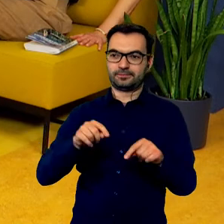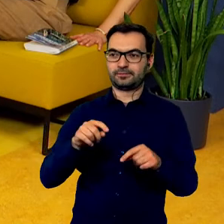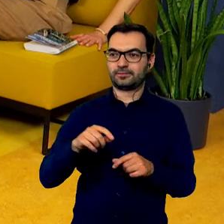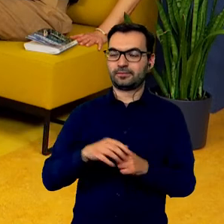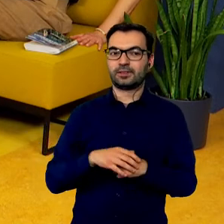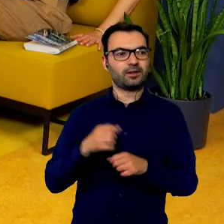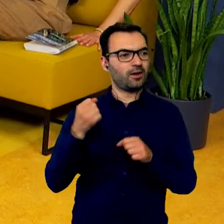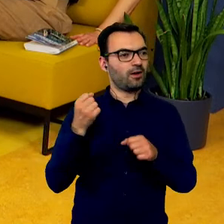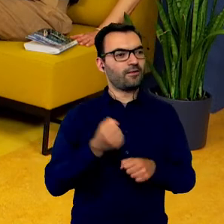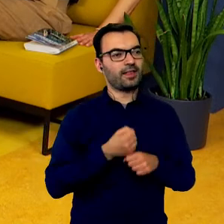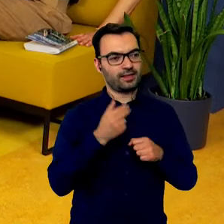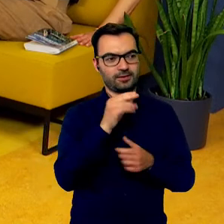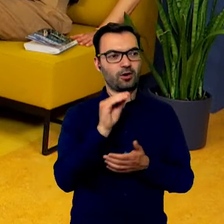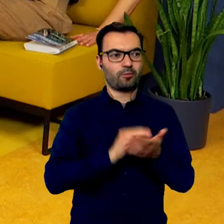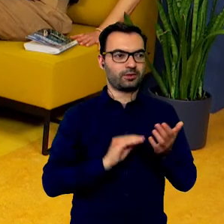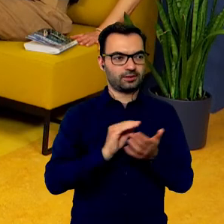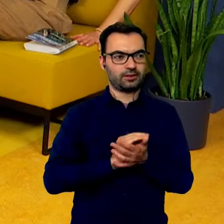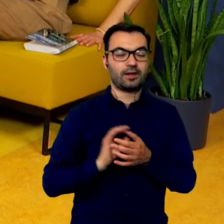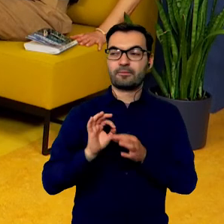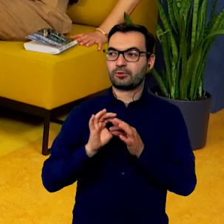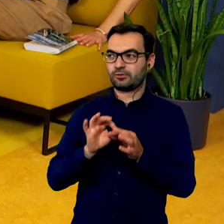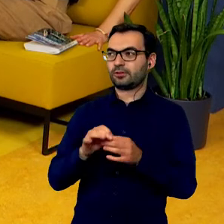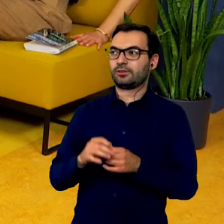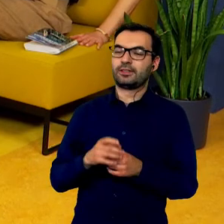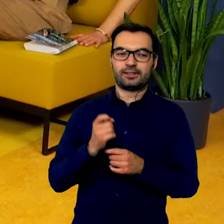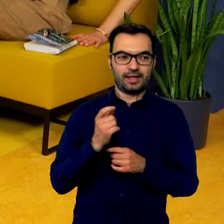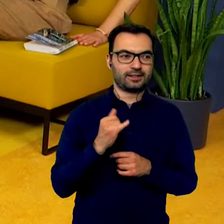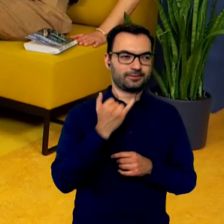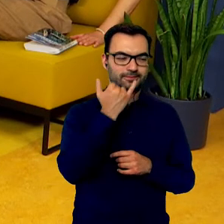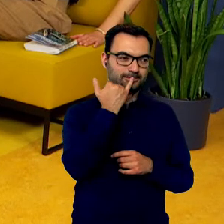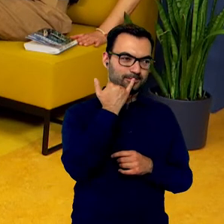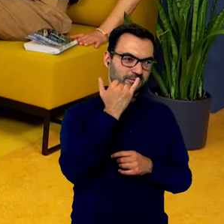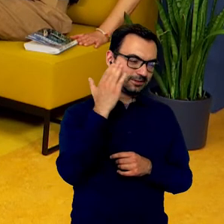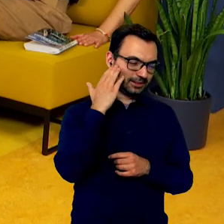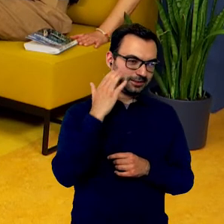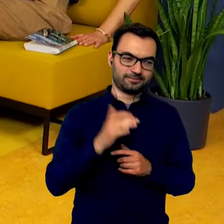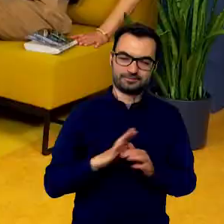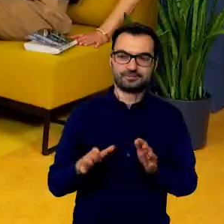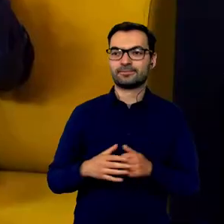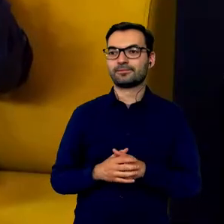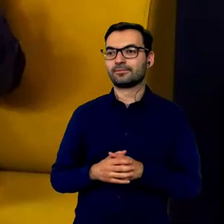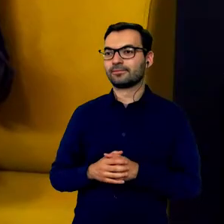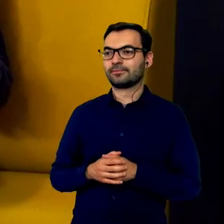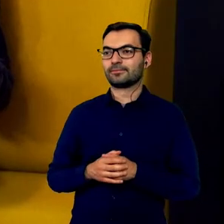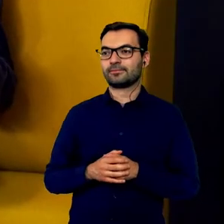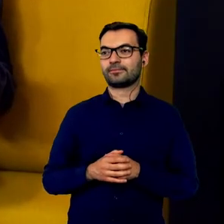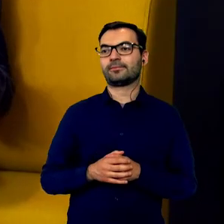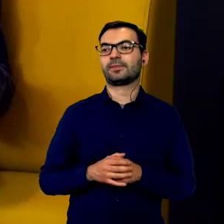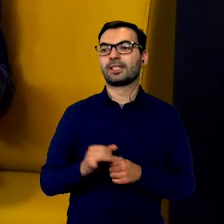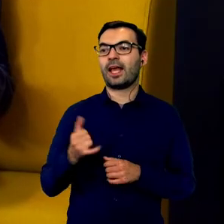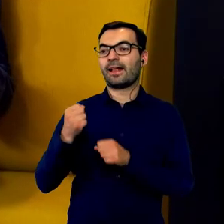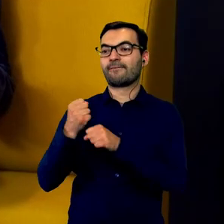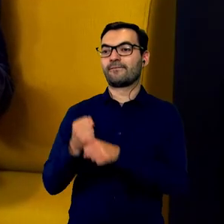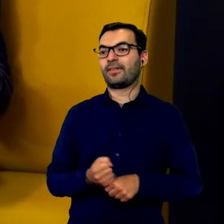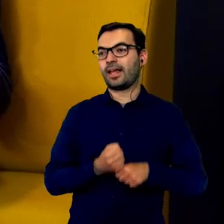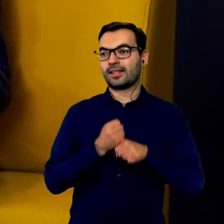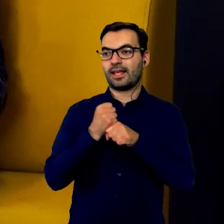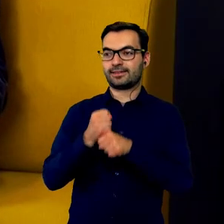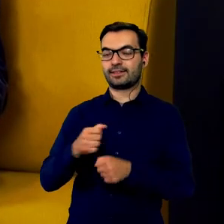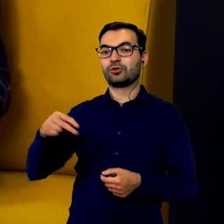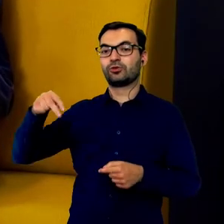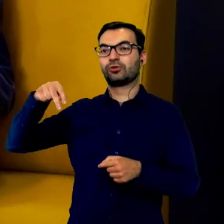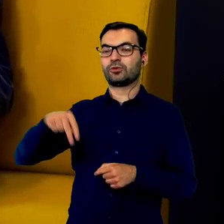O Wenecji pani pisała, więc... Pisałam przewodnik o Wenecji. Tak, stąd. Bo kiedy się stoi w Wenecji,